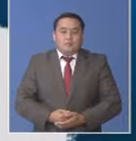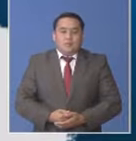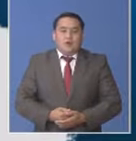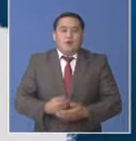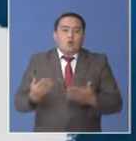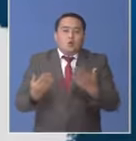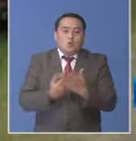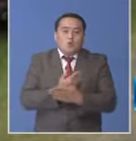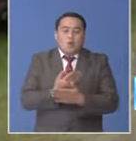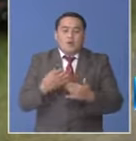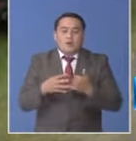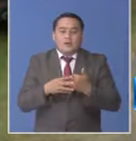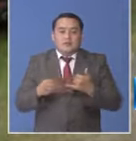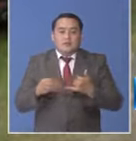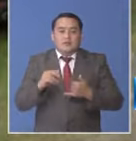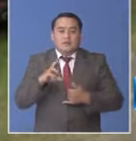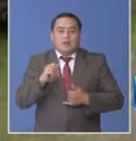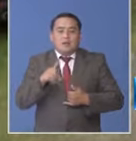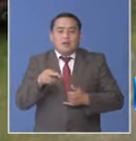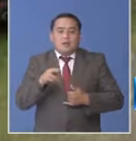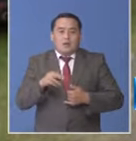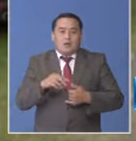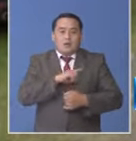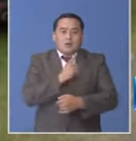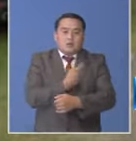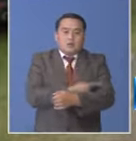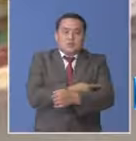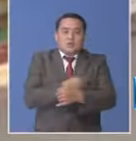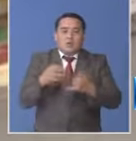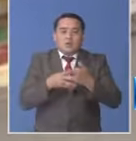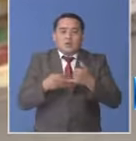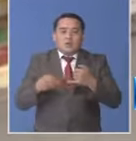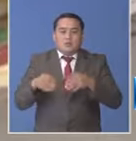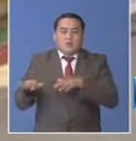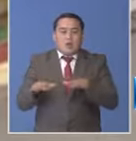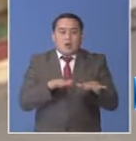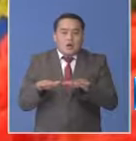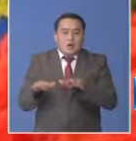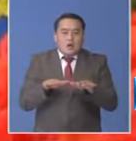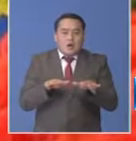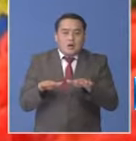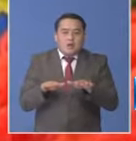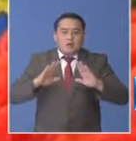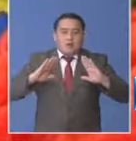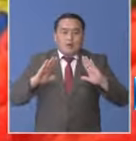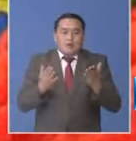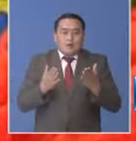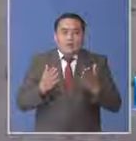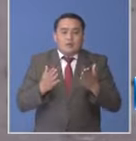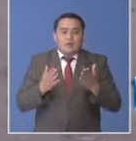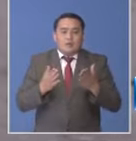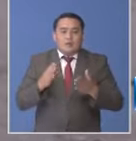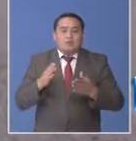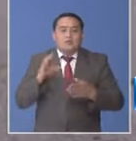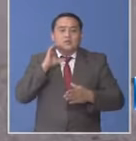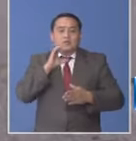Новой Зеландии отменили объявленную после мощного землетрясения угрозу цунами. Эпицентр чрезвычайного происшествия находился на